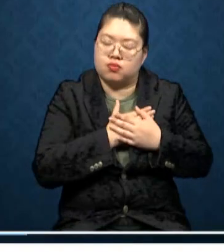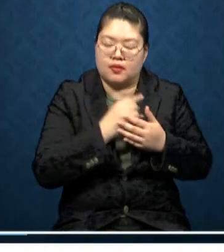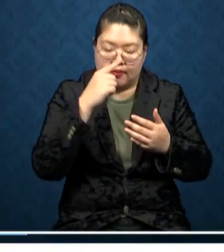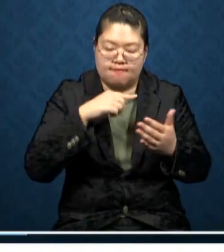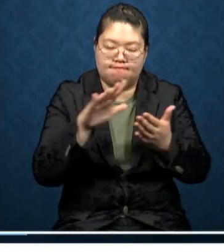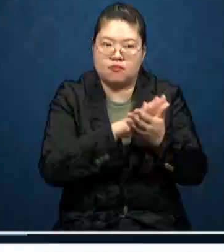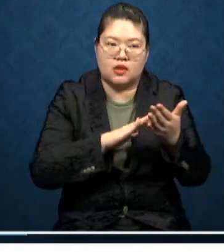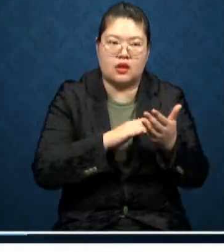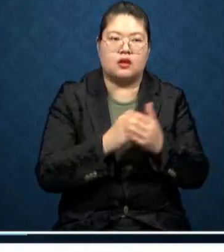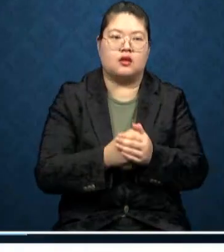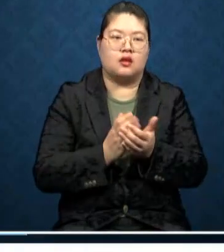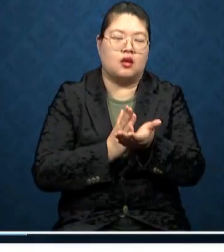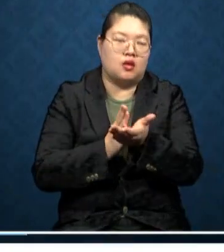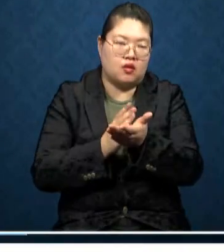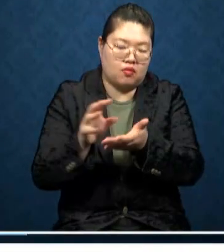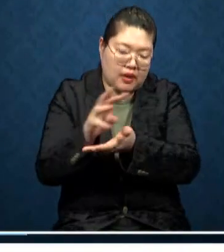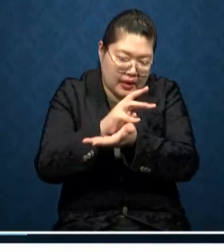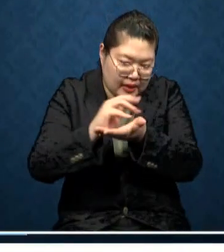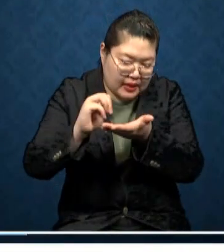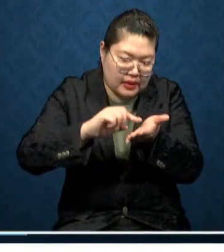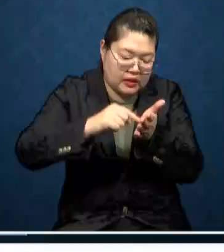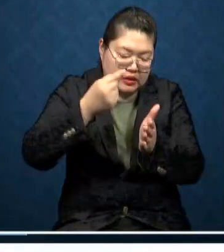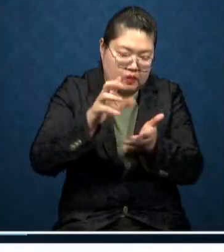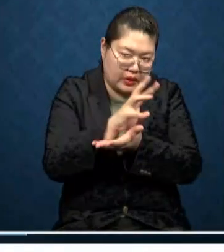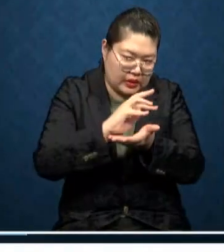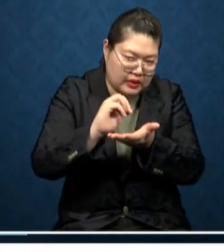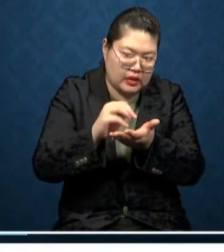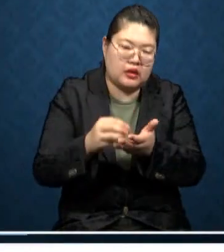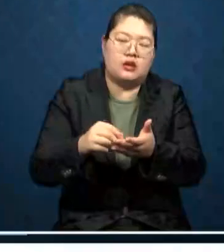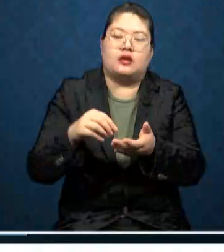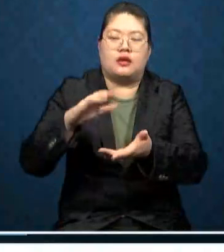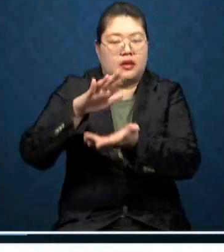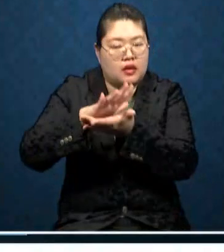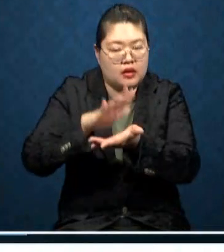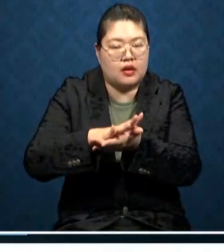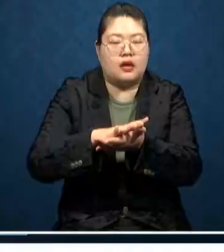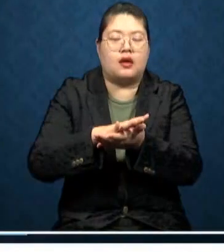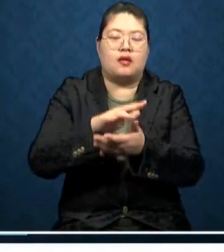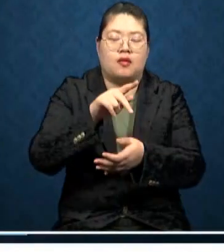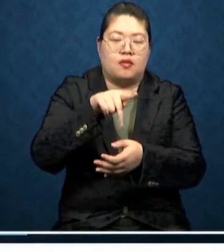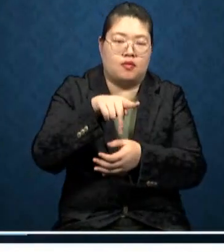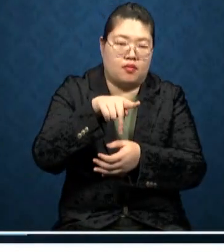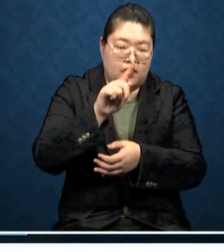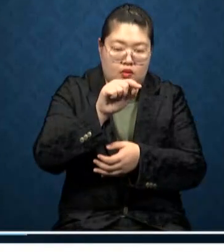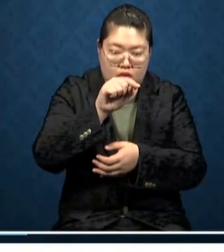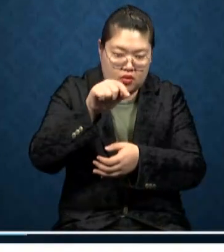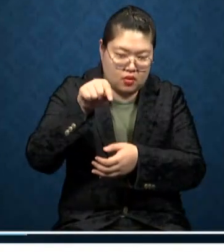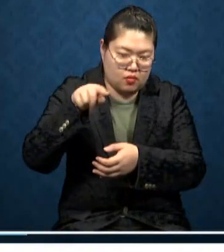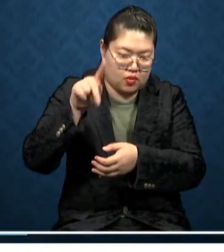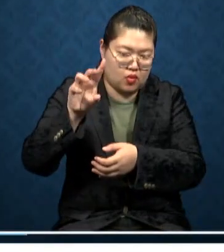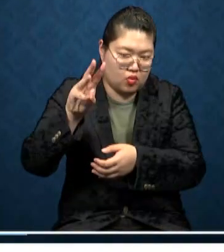ศึกษาจะขยายจากทุกมหาวิทยาลัยไปสู่โรงเรียนในระดับประถมศึกษาและมัธยมศึกษาโดยให้มหาวิทยาลัยเป็นพี่